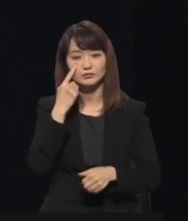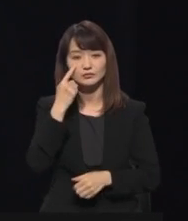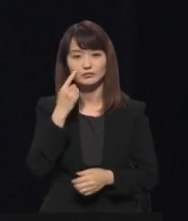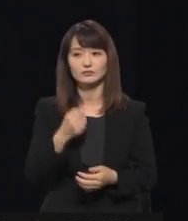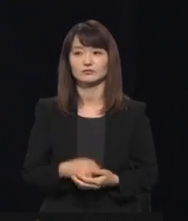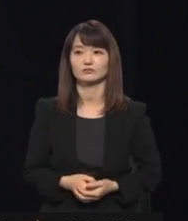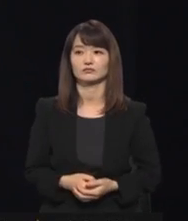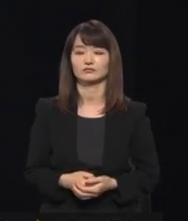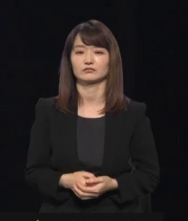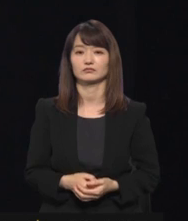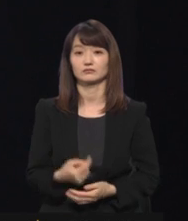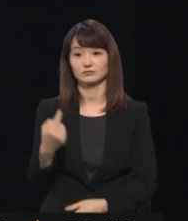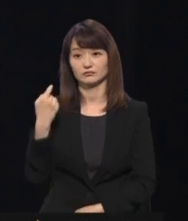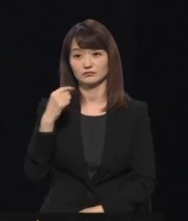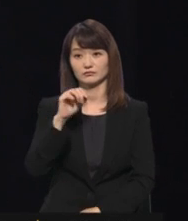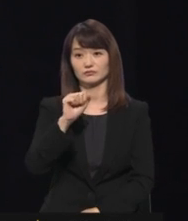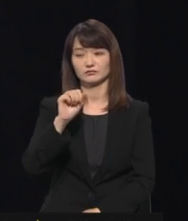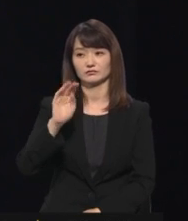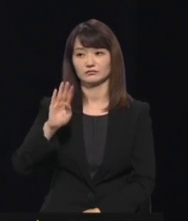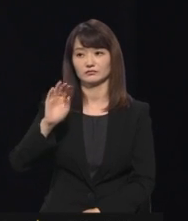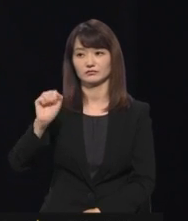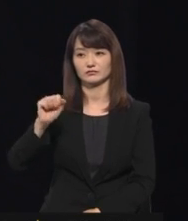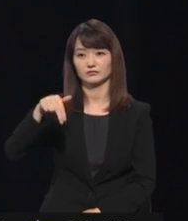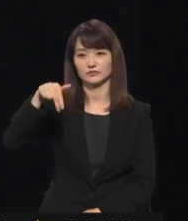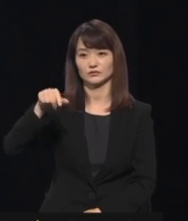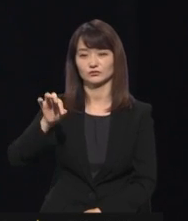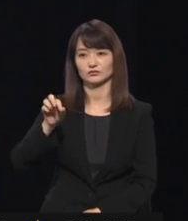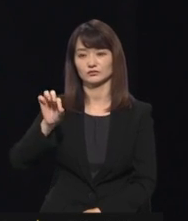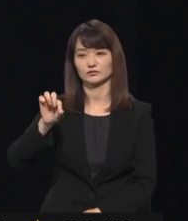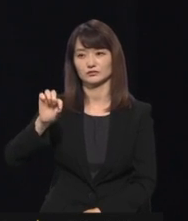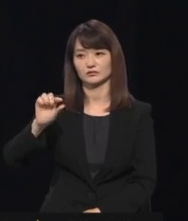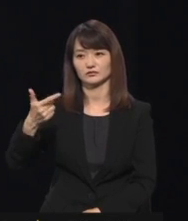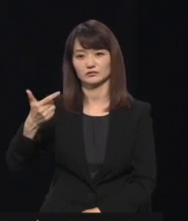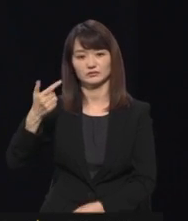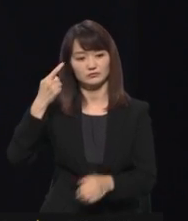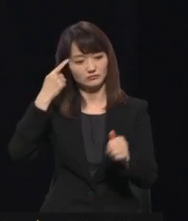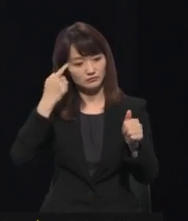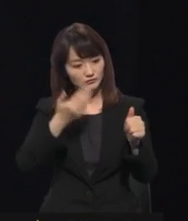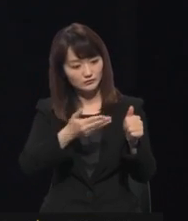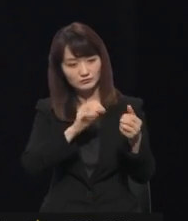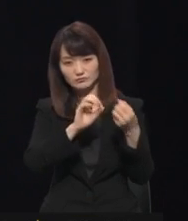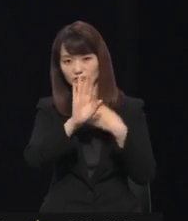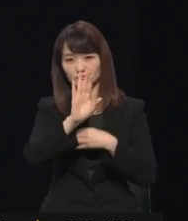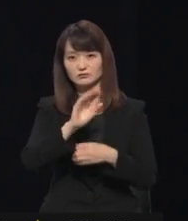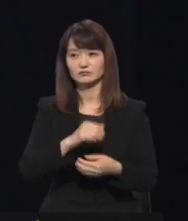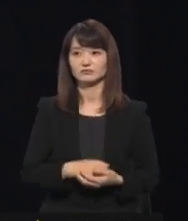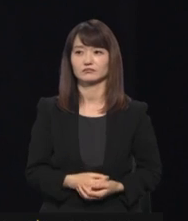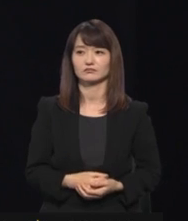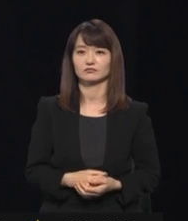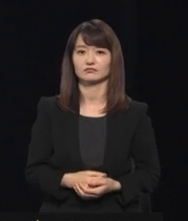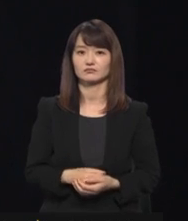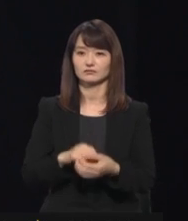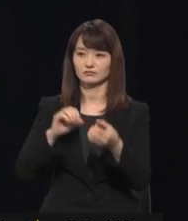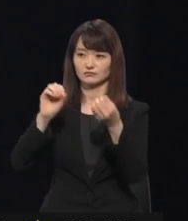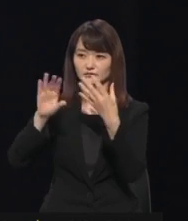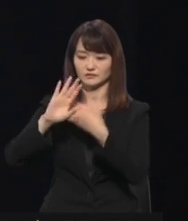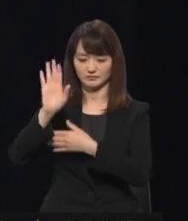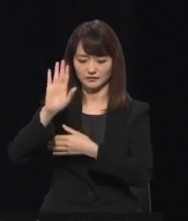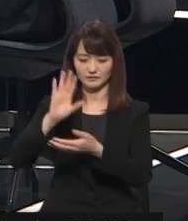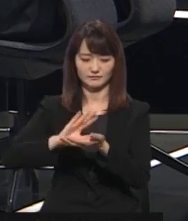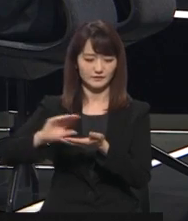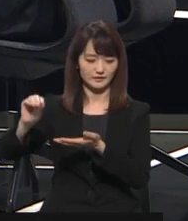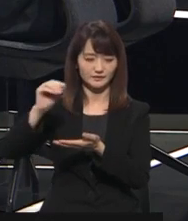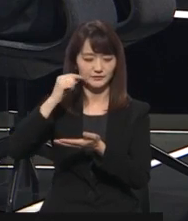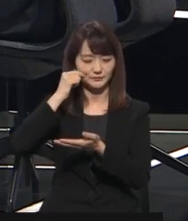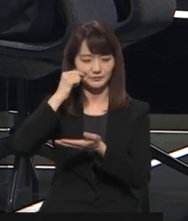뽀 재 저 sbs 주영진 앵커 물어보는데 대답을 안 하더라구요 예 그래서 뭐 대단한 못 간다 이렇게 성지